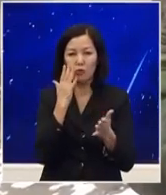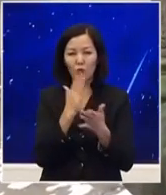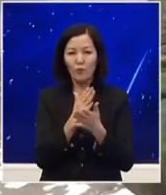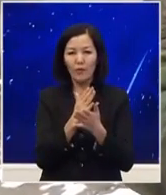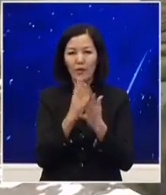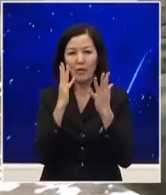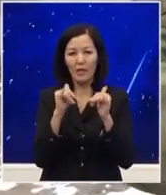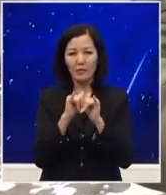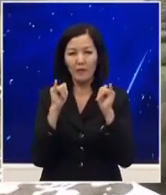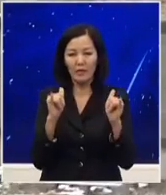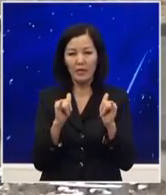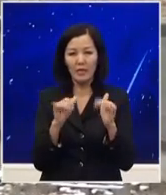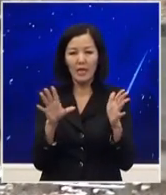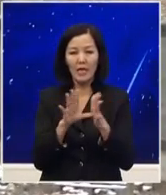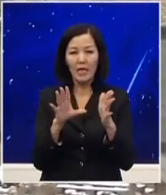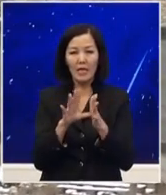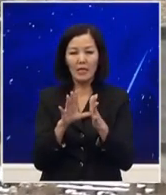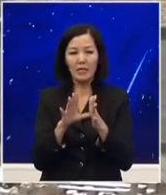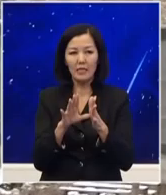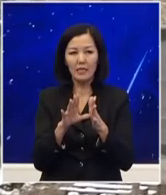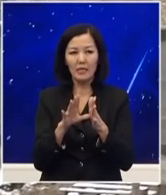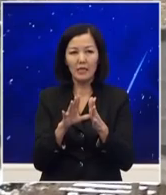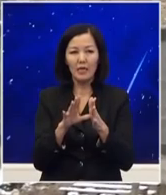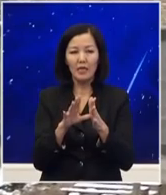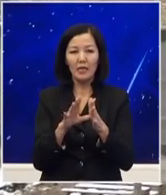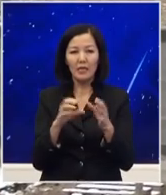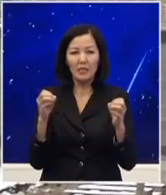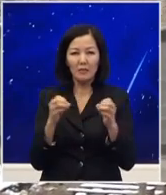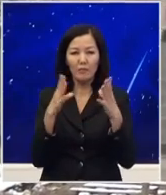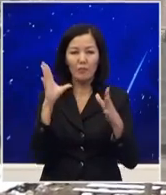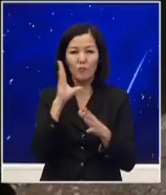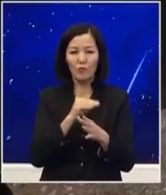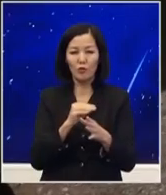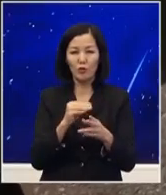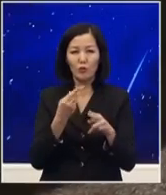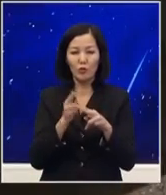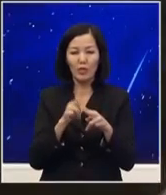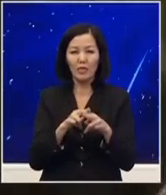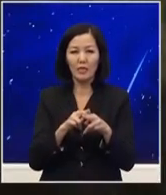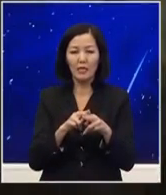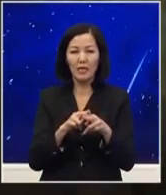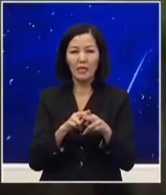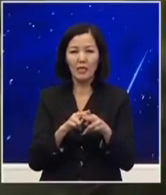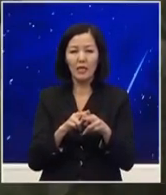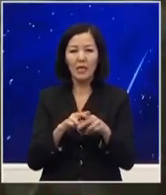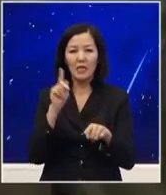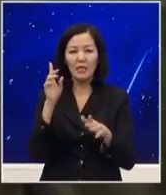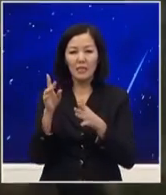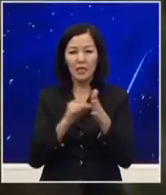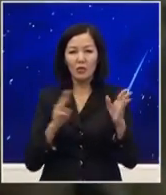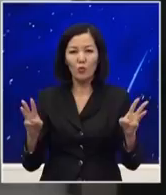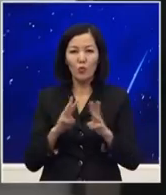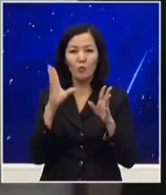құрылғыларының саны артады. Бұл электр желісінің шамадан тыс жүктелуіне әкеп соғады. Салдарынан электр сымдарының қысқа тұйықталуынан өрт